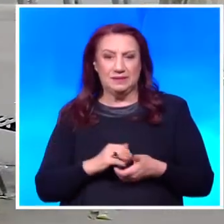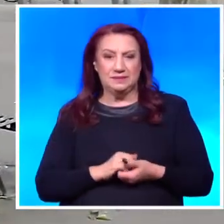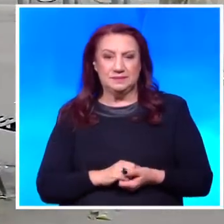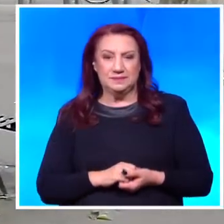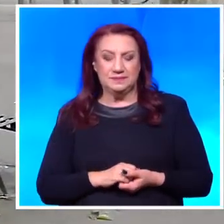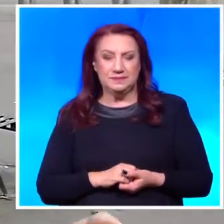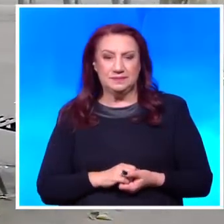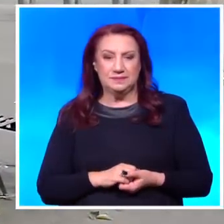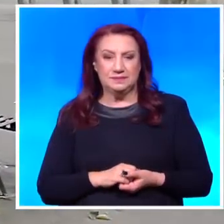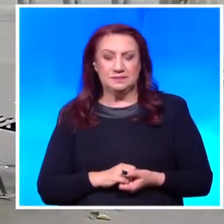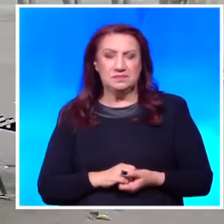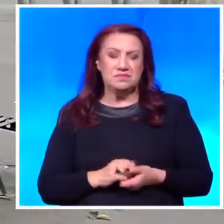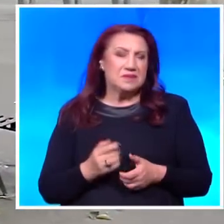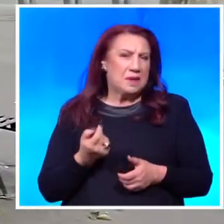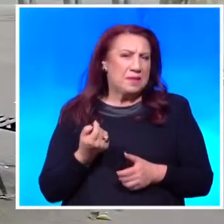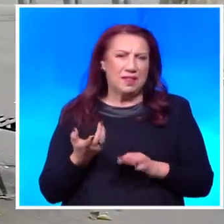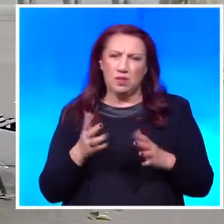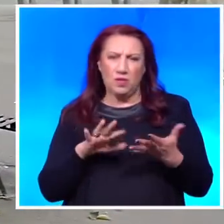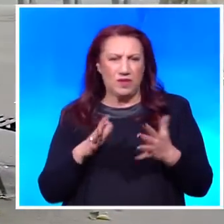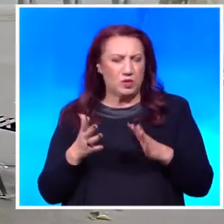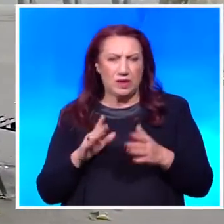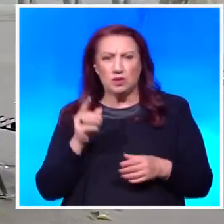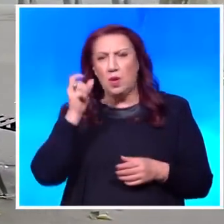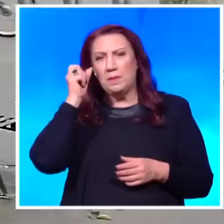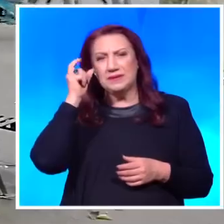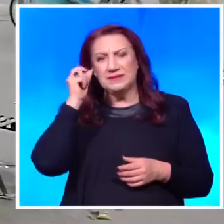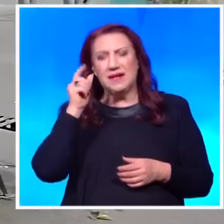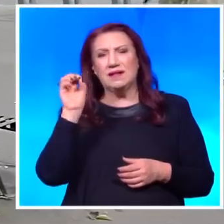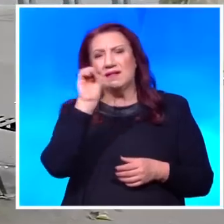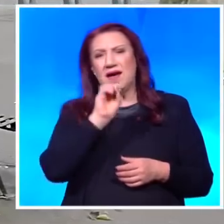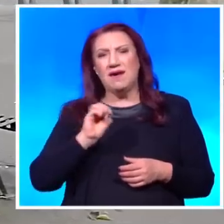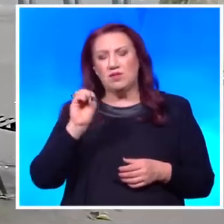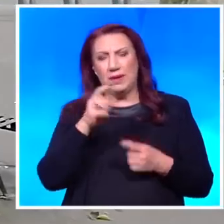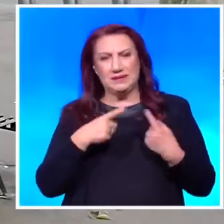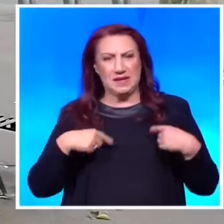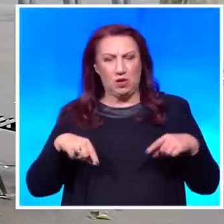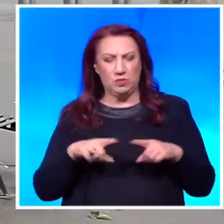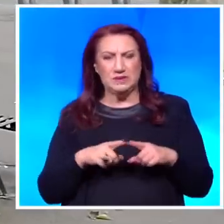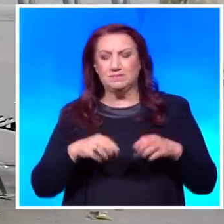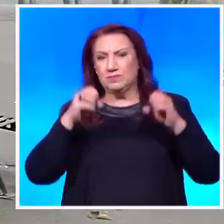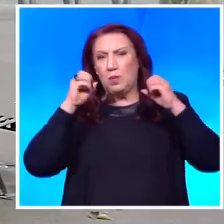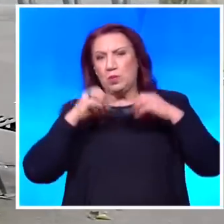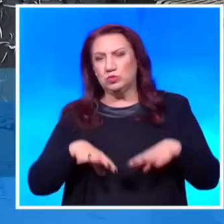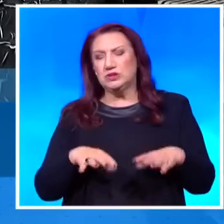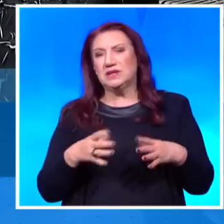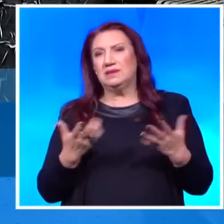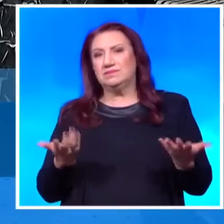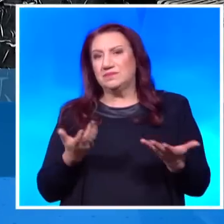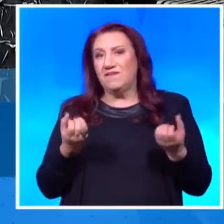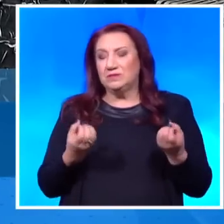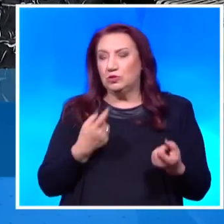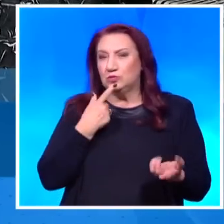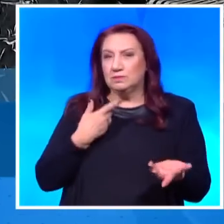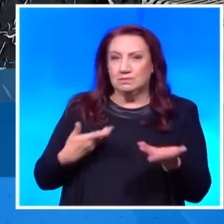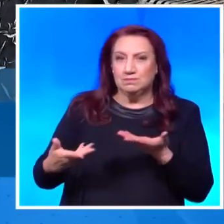Добър вечер, Вики. Малко вероятно е председателят на Европейската комисия Урсула фон дер Лайен да пропусне възможност да обсъди бъдещ